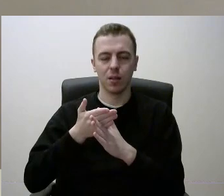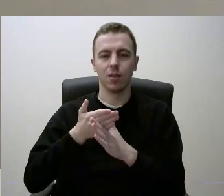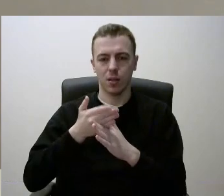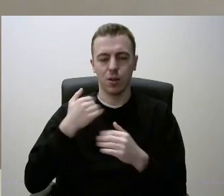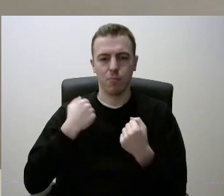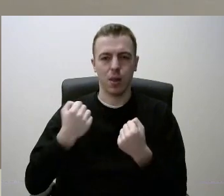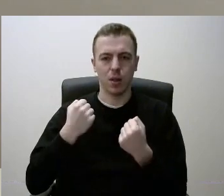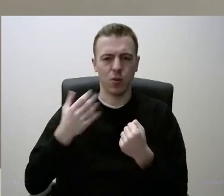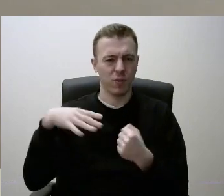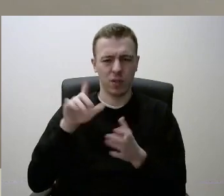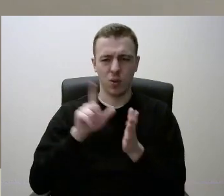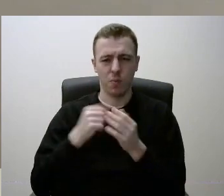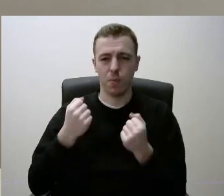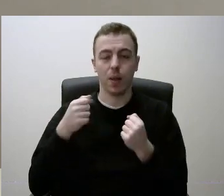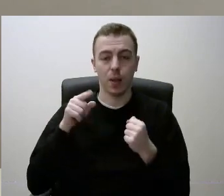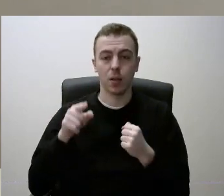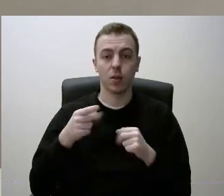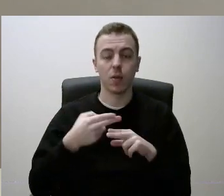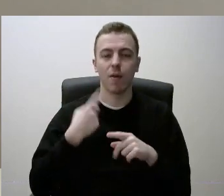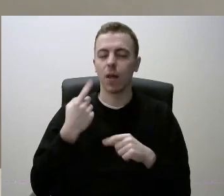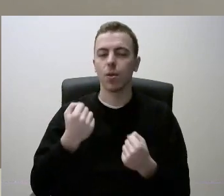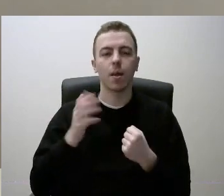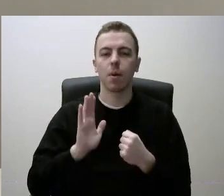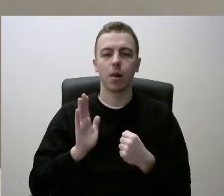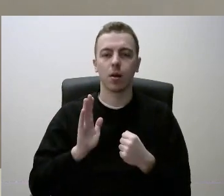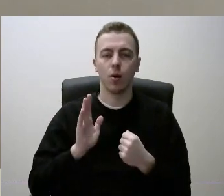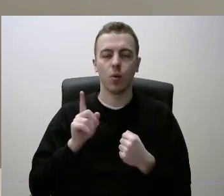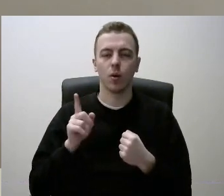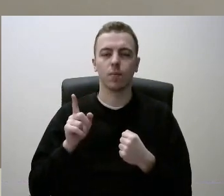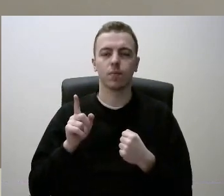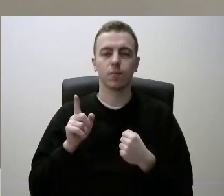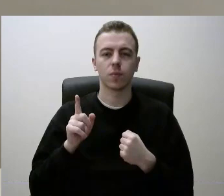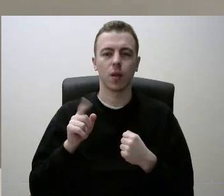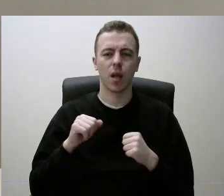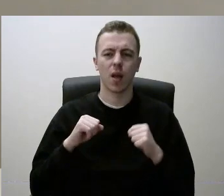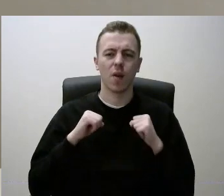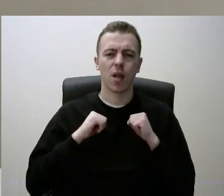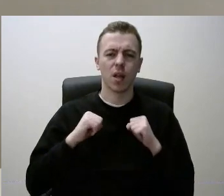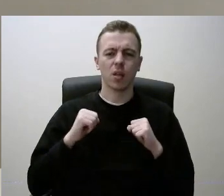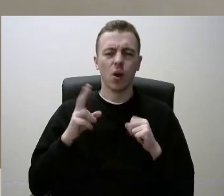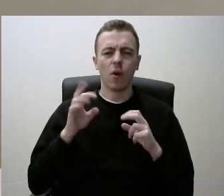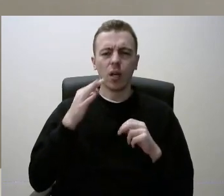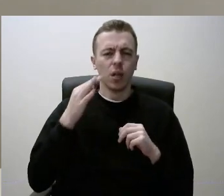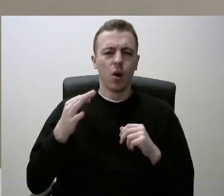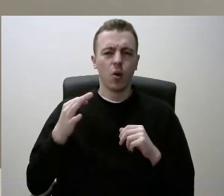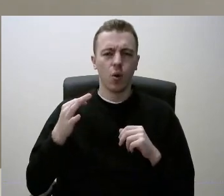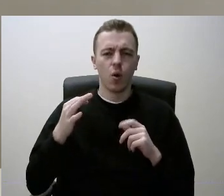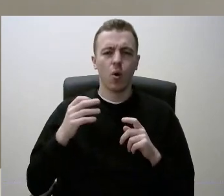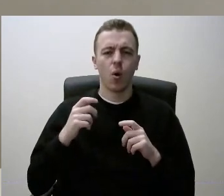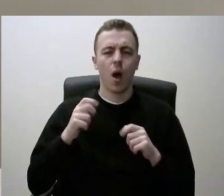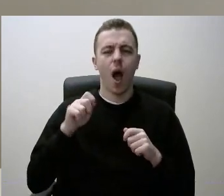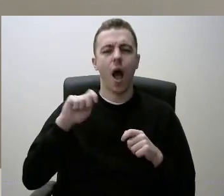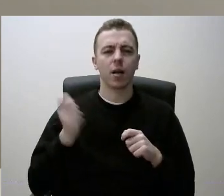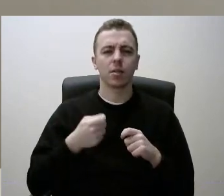palaikytų šitą klausimą, ko nepalaikau, tai yra to drąsaus ir pertekliniai tokio neatsakingo dalinimosi akcijom